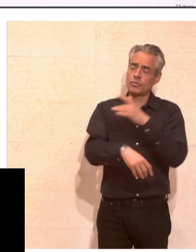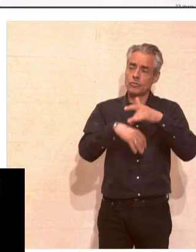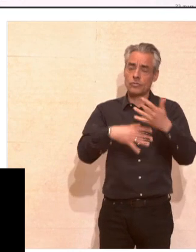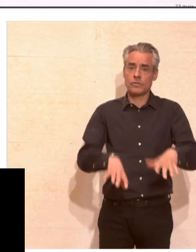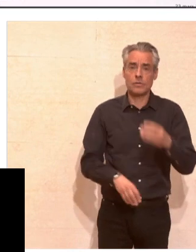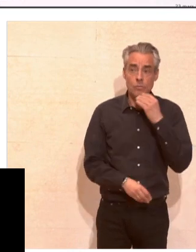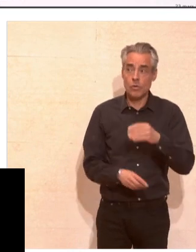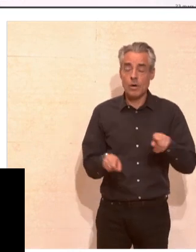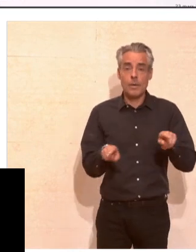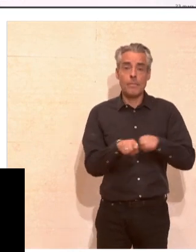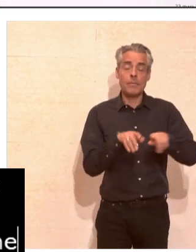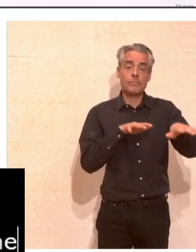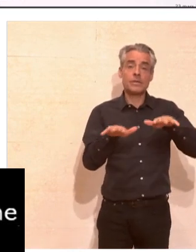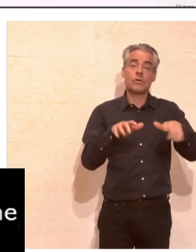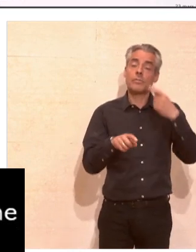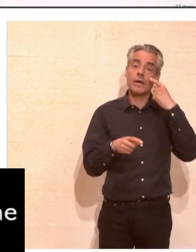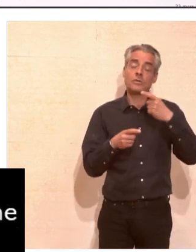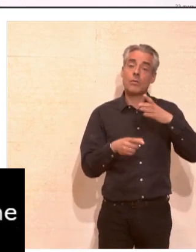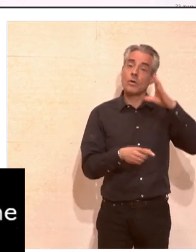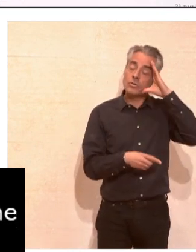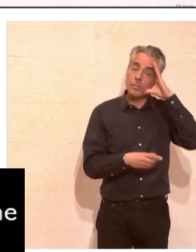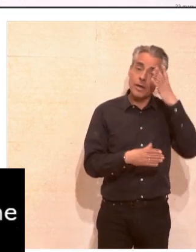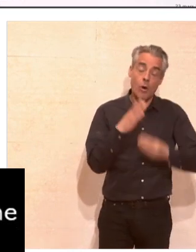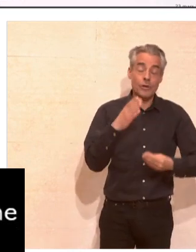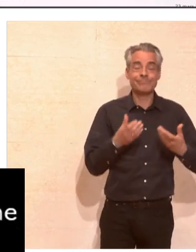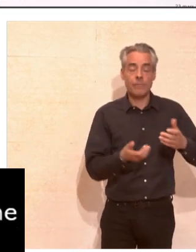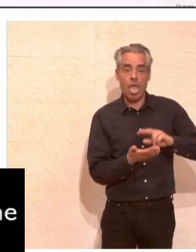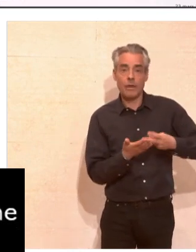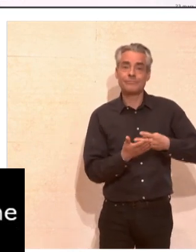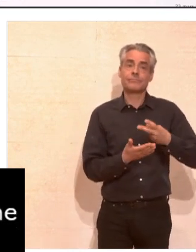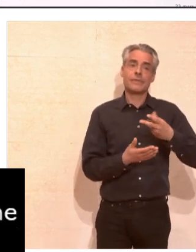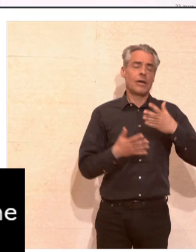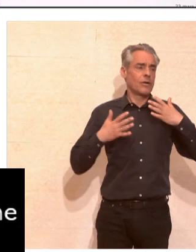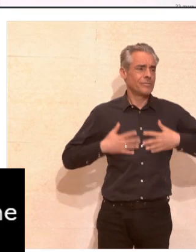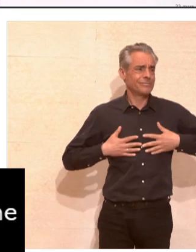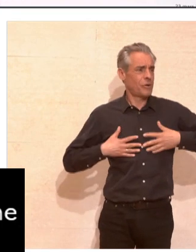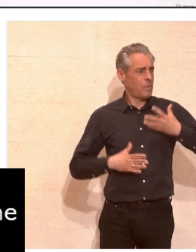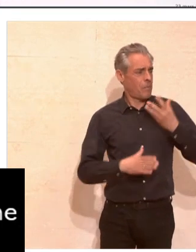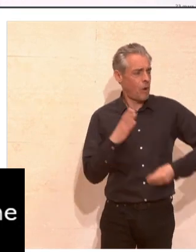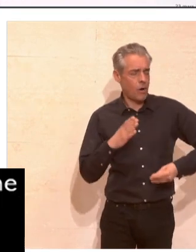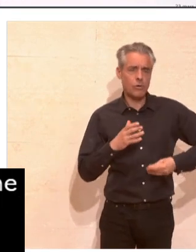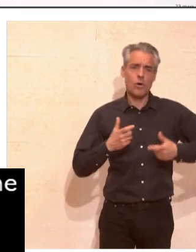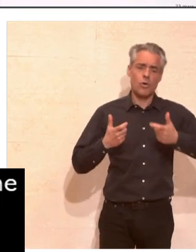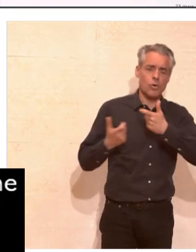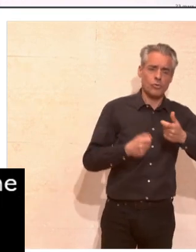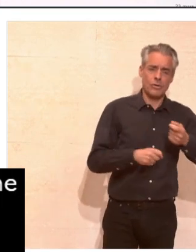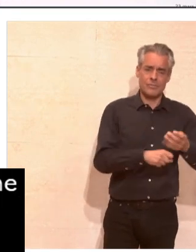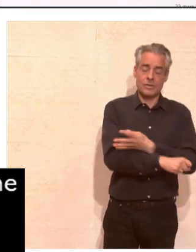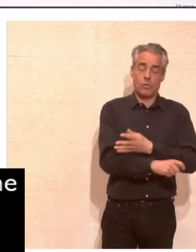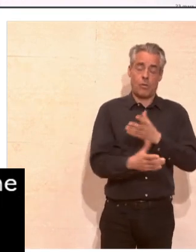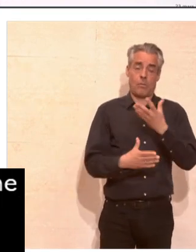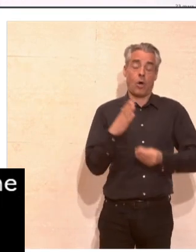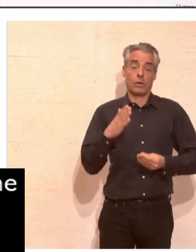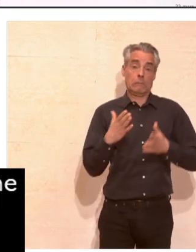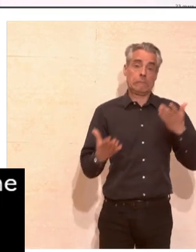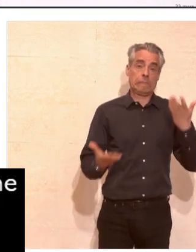donc c'est un peu le même genre de mécanisme. Quand on est en dette de sommeil, donc il y a cet hypofonctionnement du contrôle inhibiteur, et ça